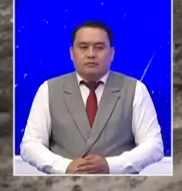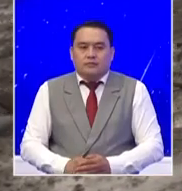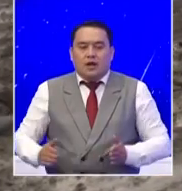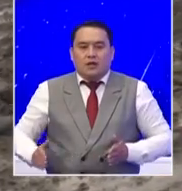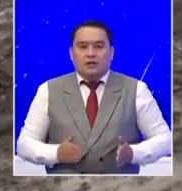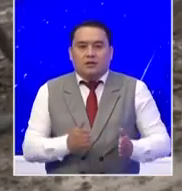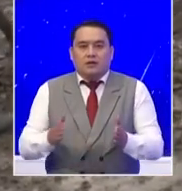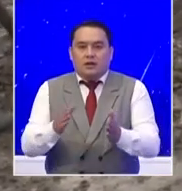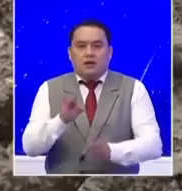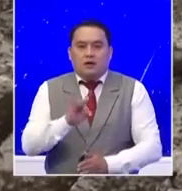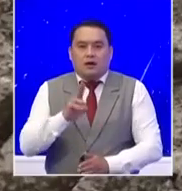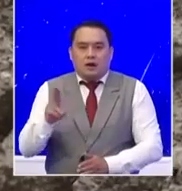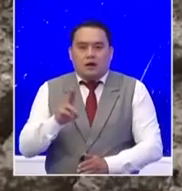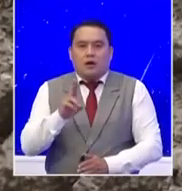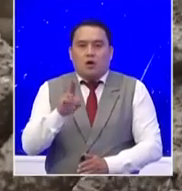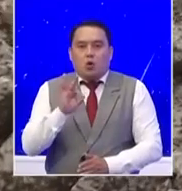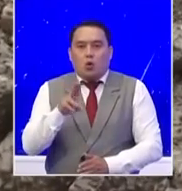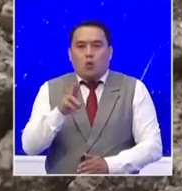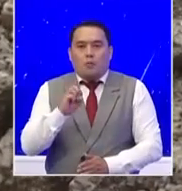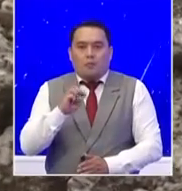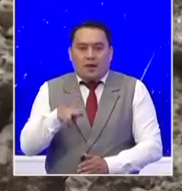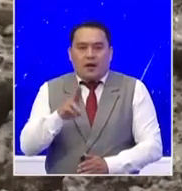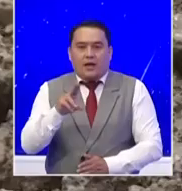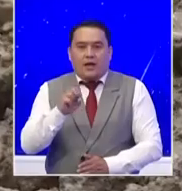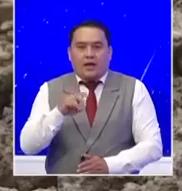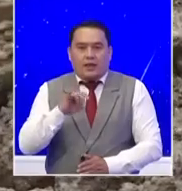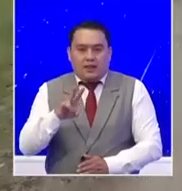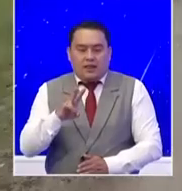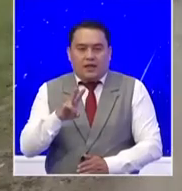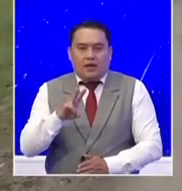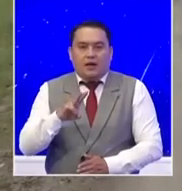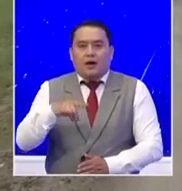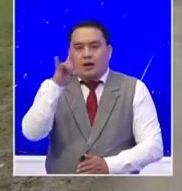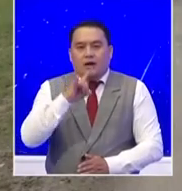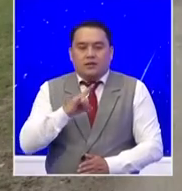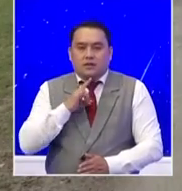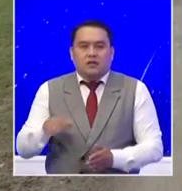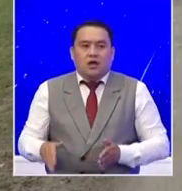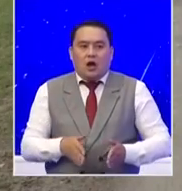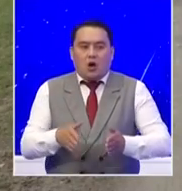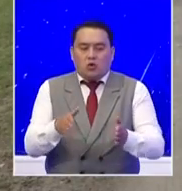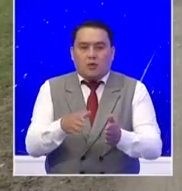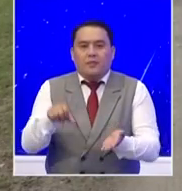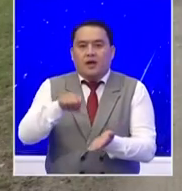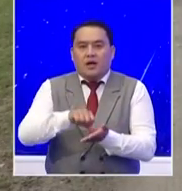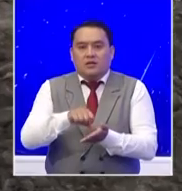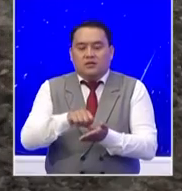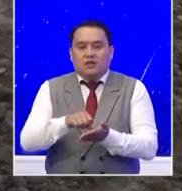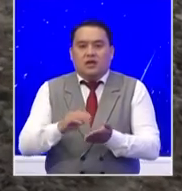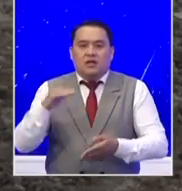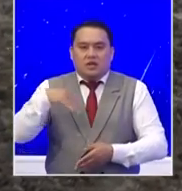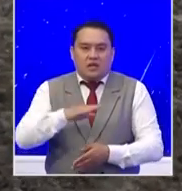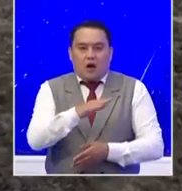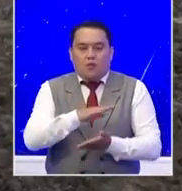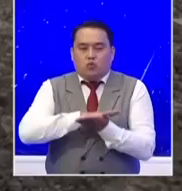Трасса республиканского значения Кукпек-Кеген находится в ведении государственного предприятия «Казахавтодор». Сейчас их представители латают ямы и